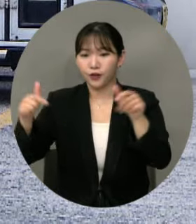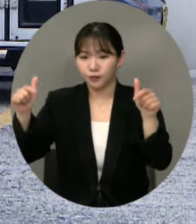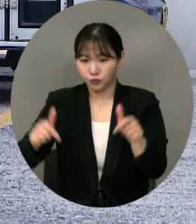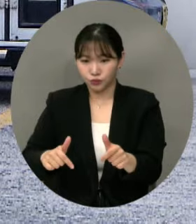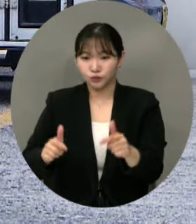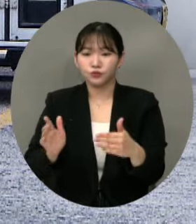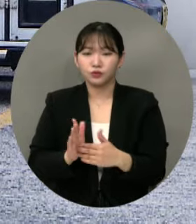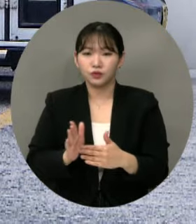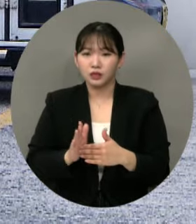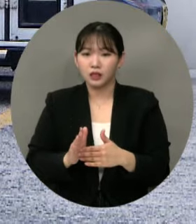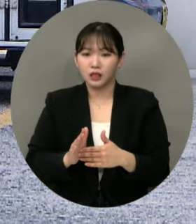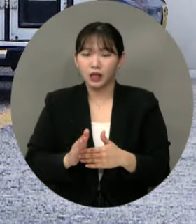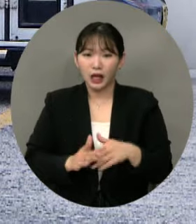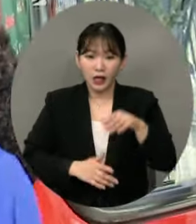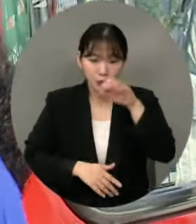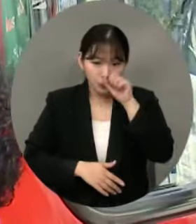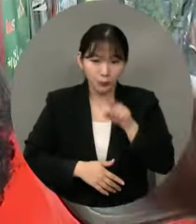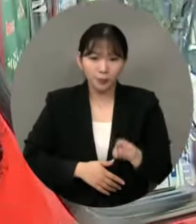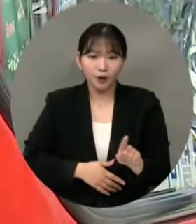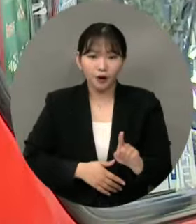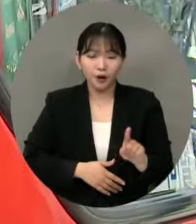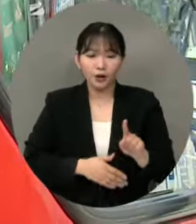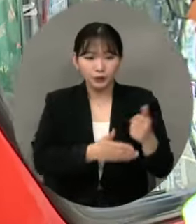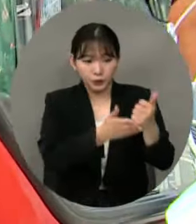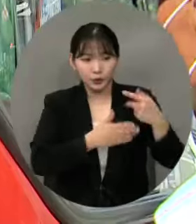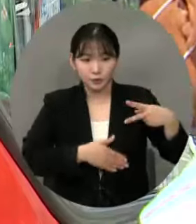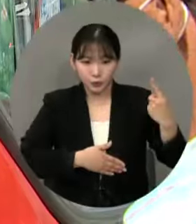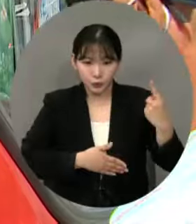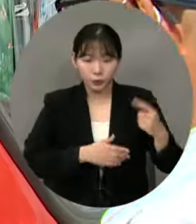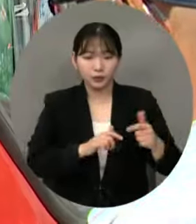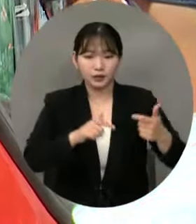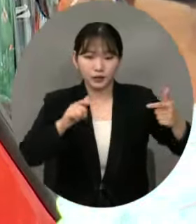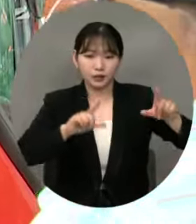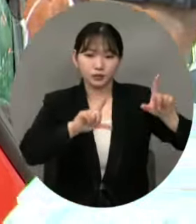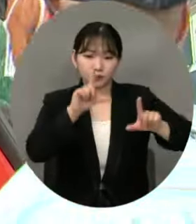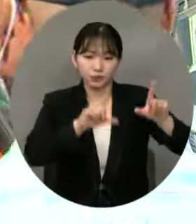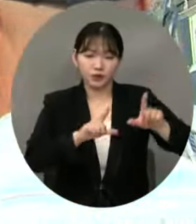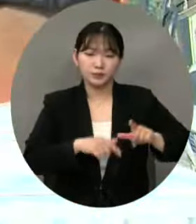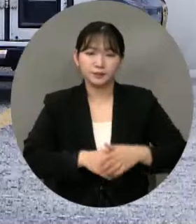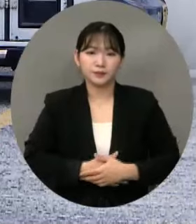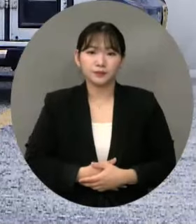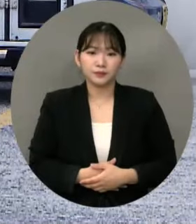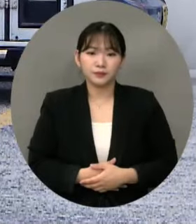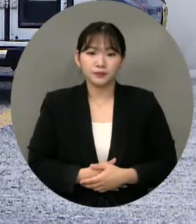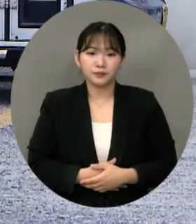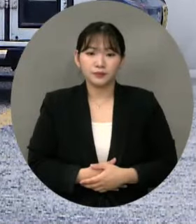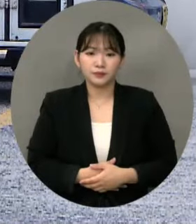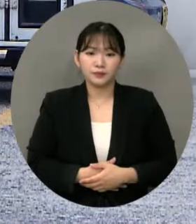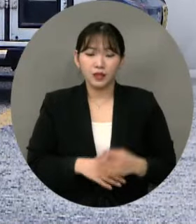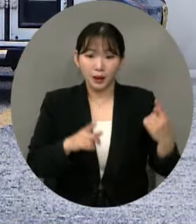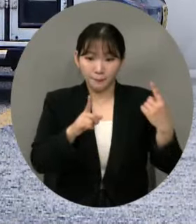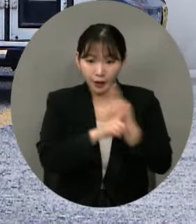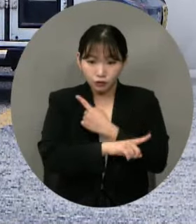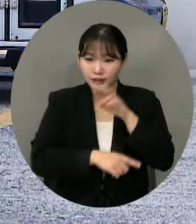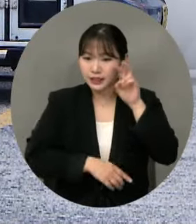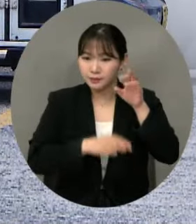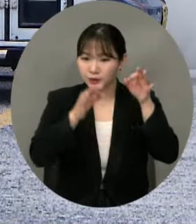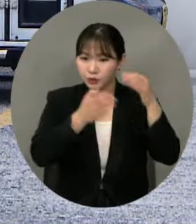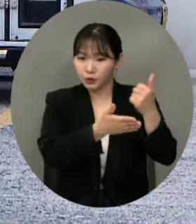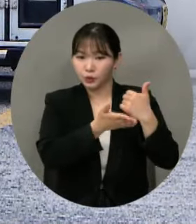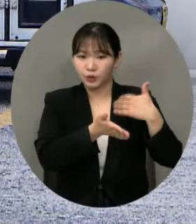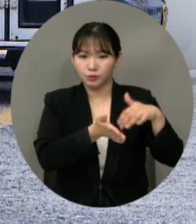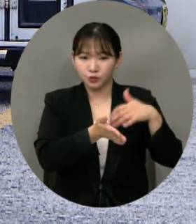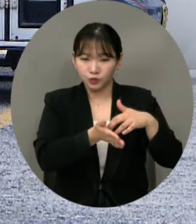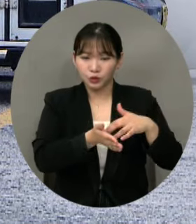줄었습니다. 반가운 것은 시내버스 탑승객도 증가 추세를 보이고 있다는 겁니다. 개편 뒤 20일 동안 탑승객